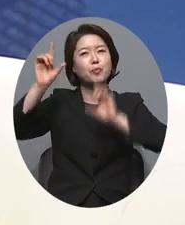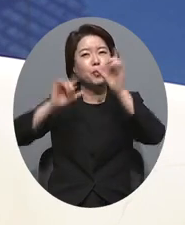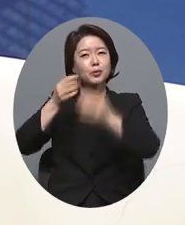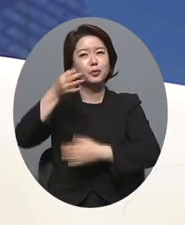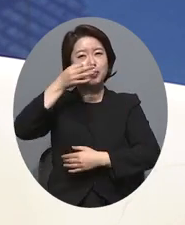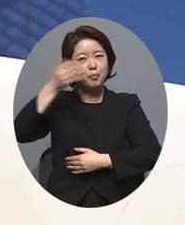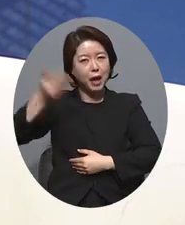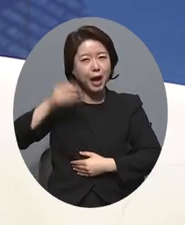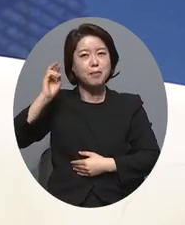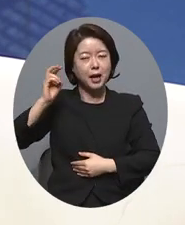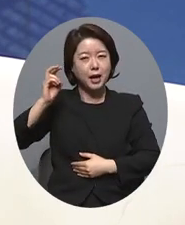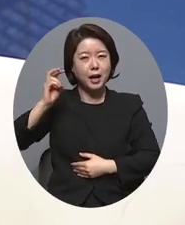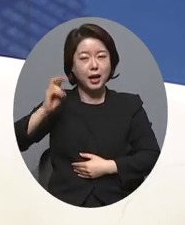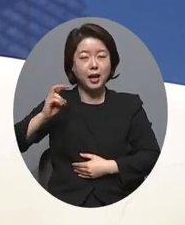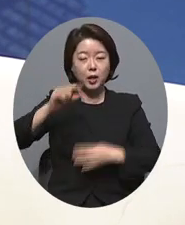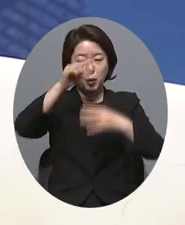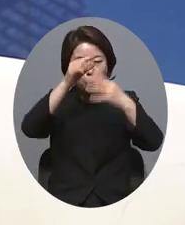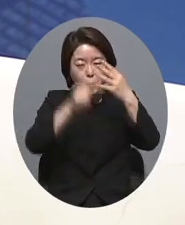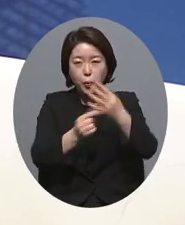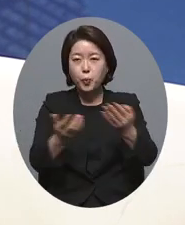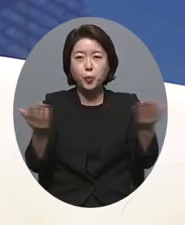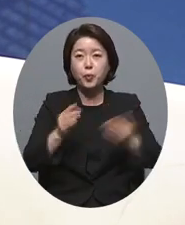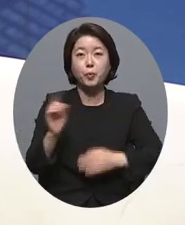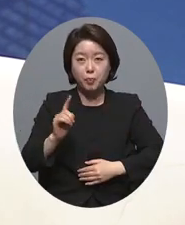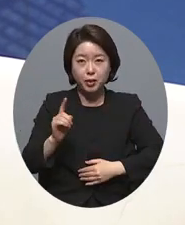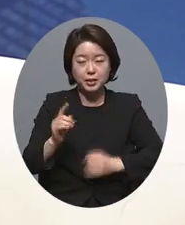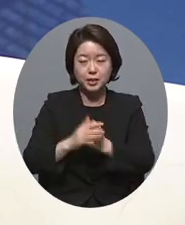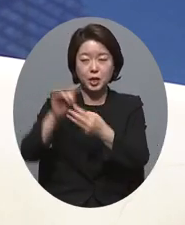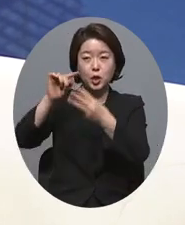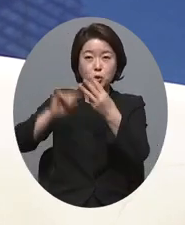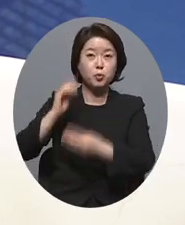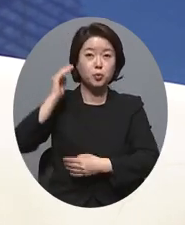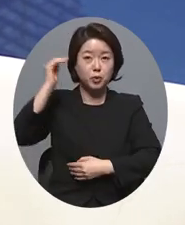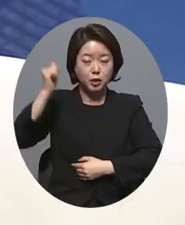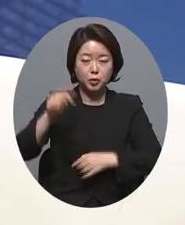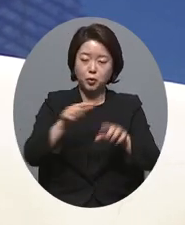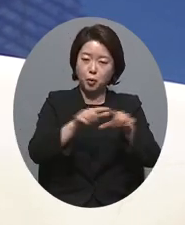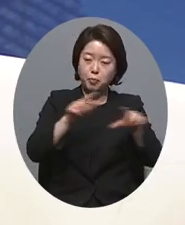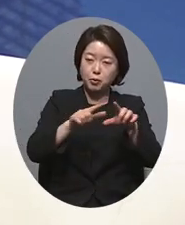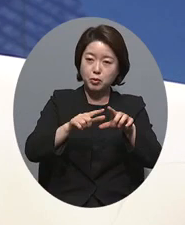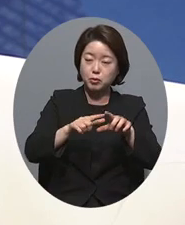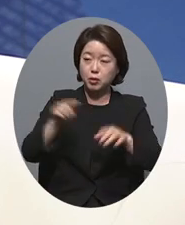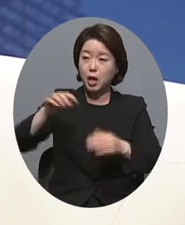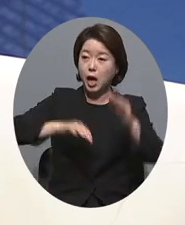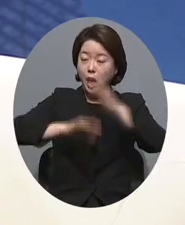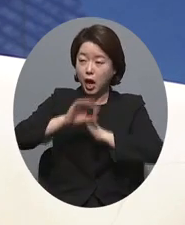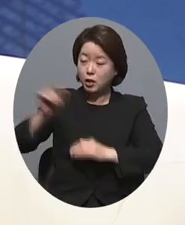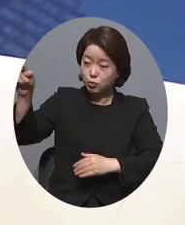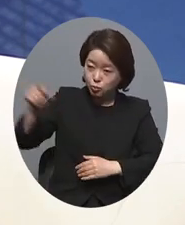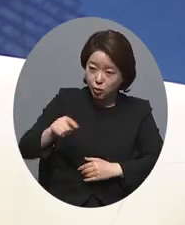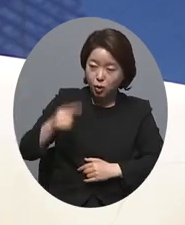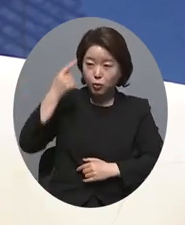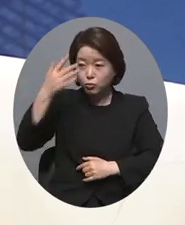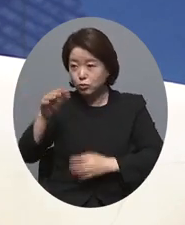드는데 어떤 일정들을 어떻게 소화했는지 일단 윤석열 대통령 평소처럼 도어 스태핑을 했다고 합니다. 그때 모습 잠깐